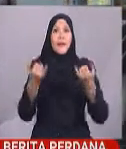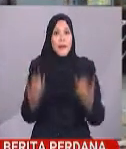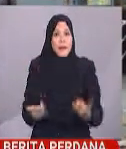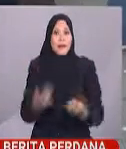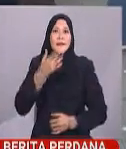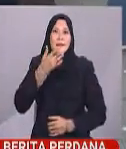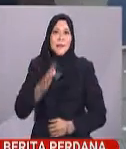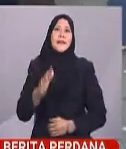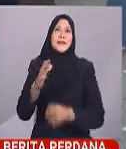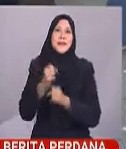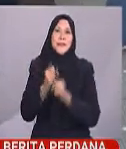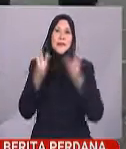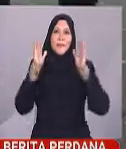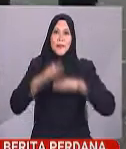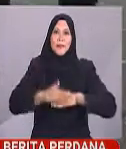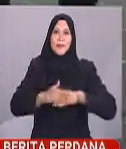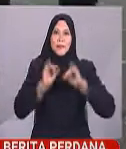dapat.